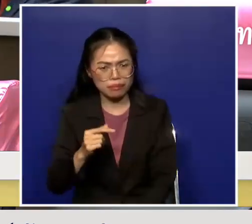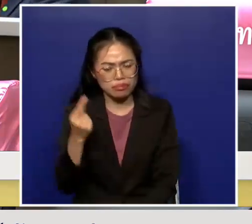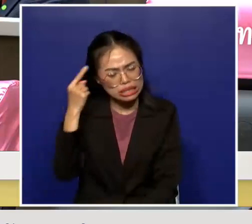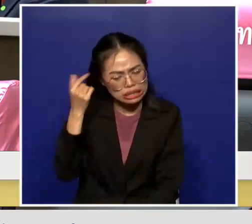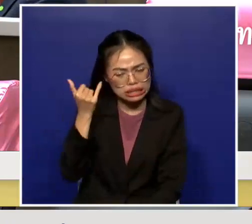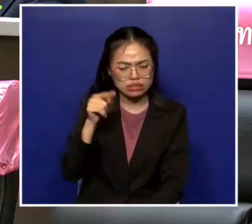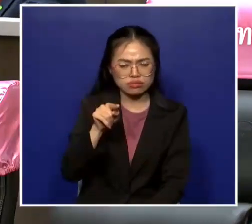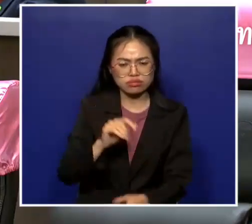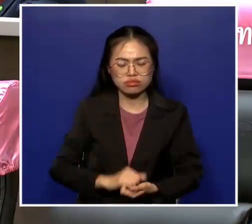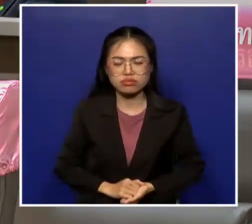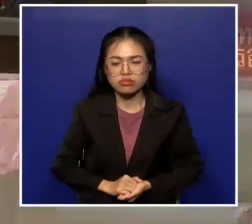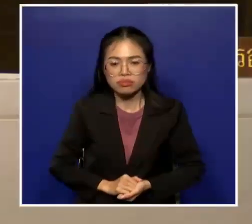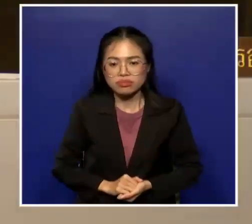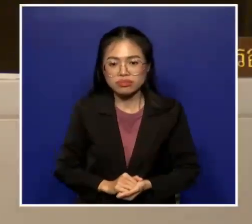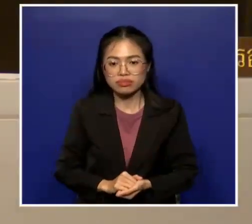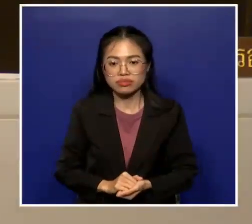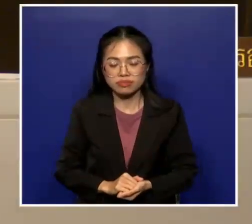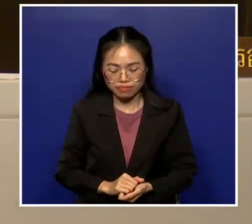ก็เชิญ